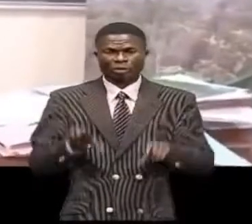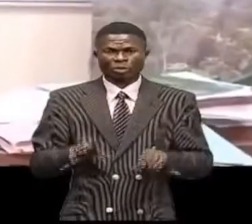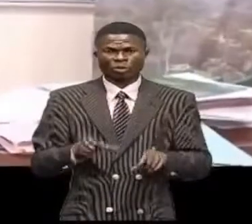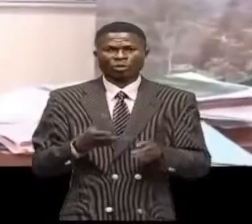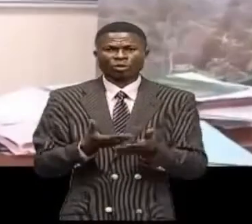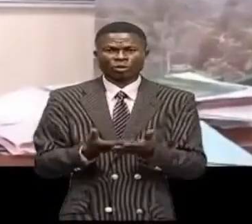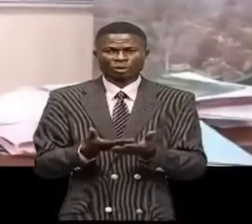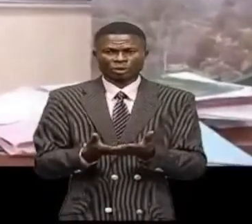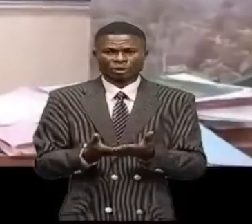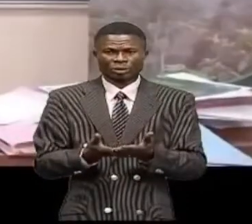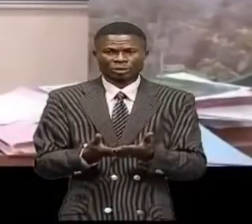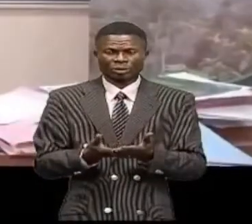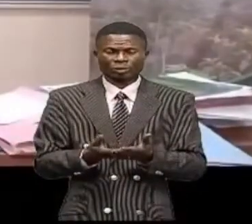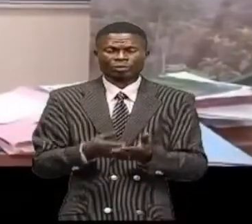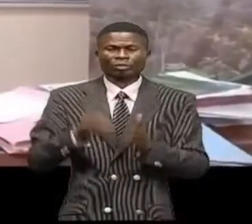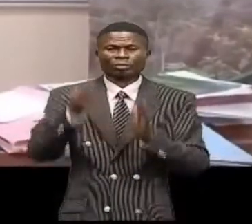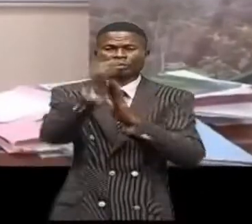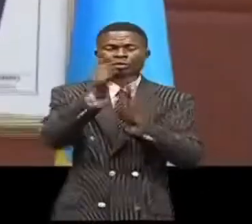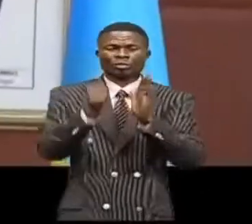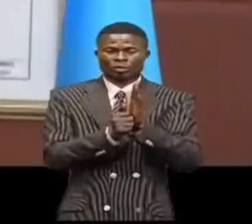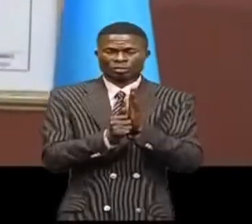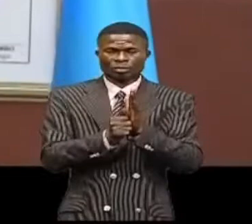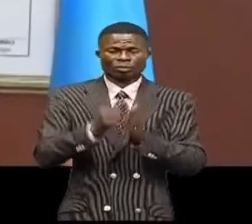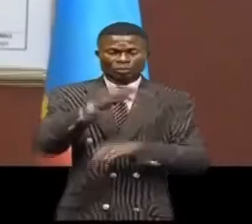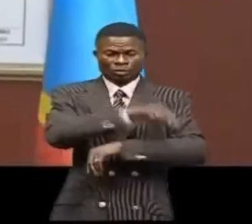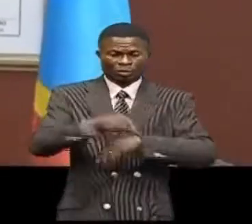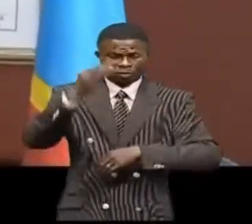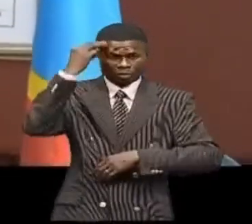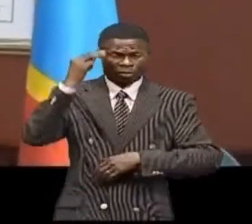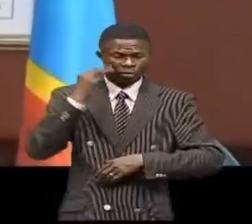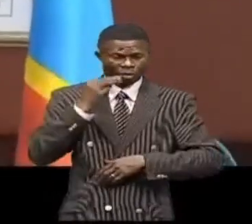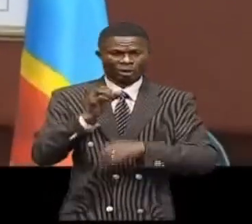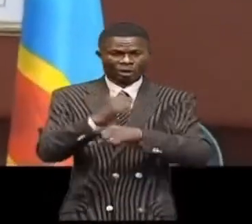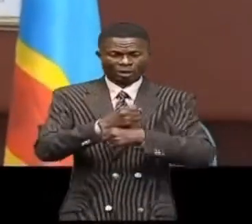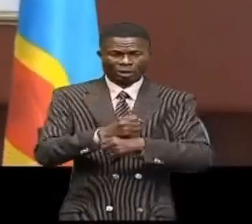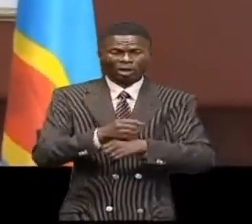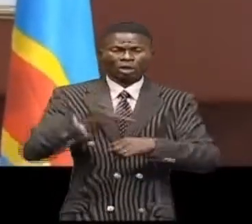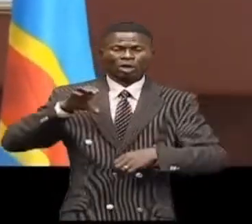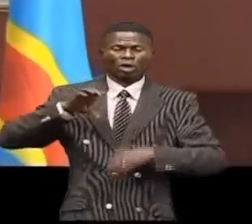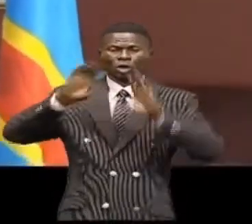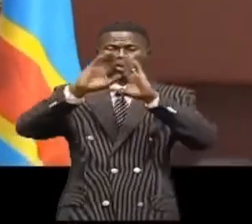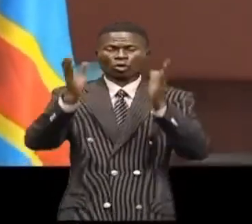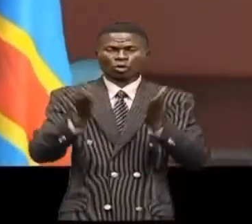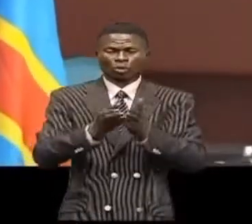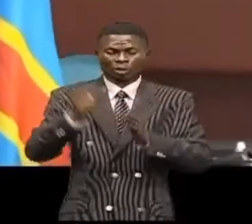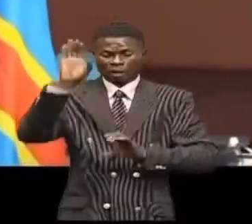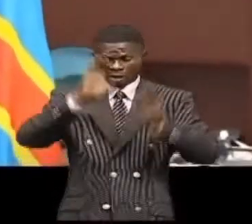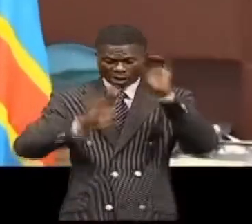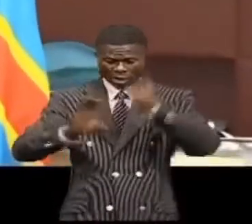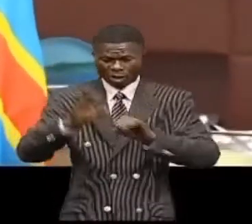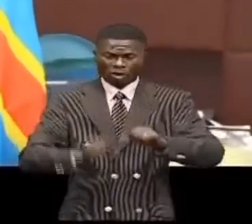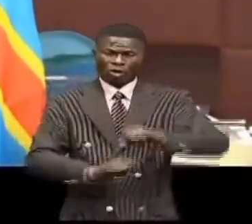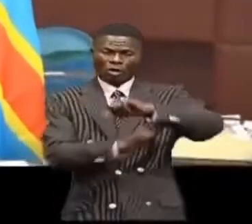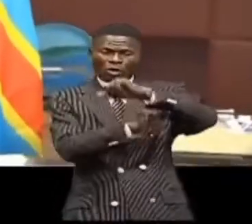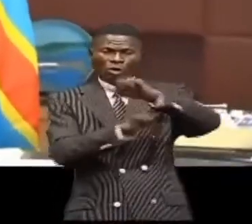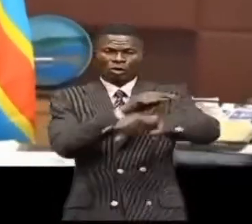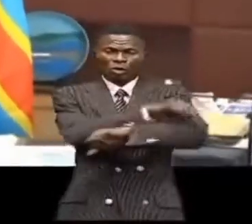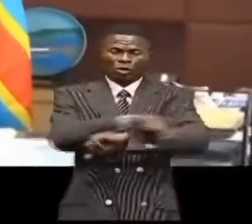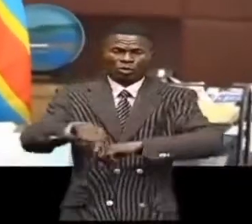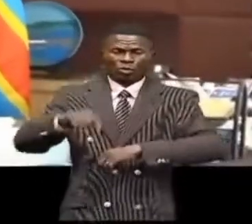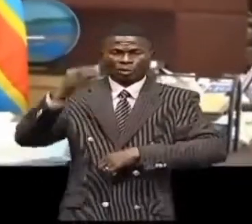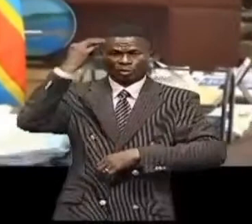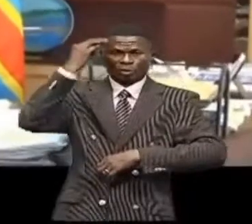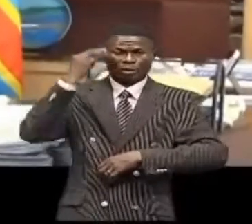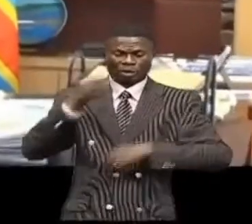Congo. Un arrêté ministériel enfin mettant sur pied un comité scientifique d'appui au ministère